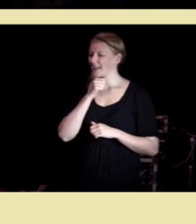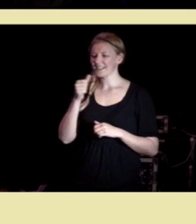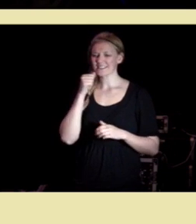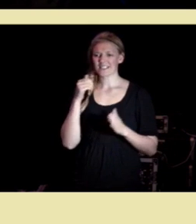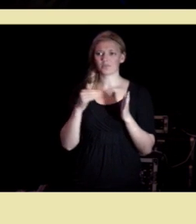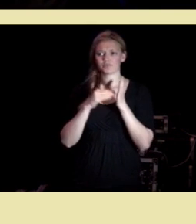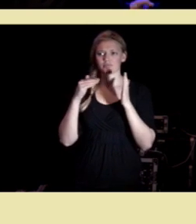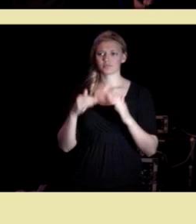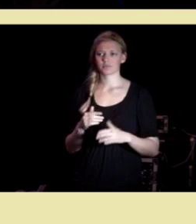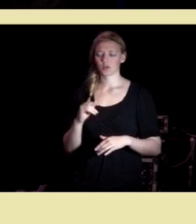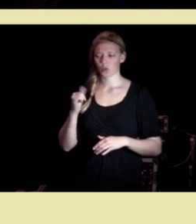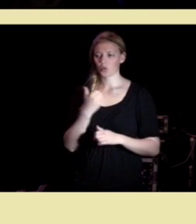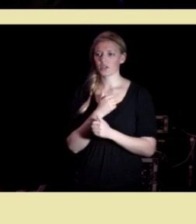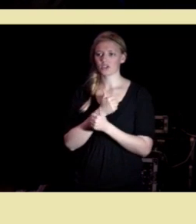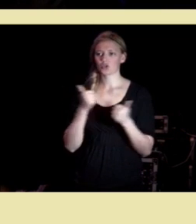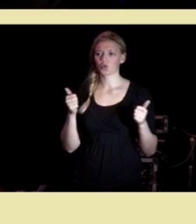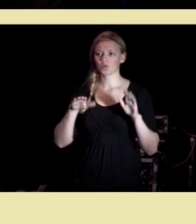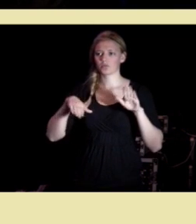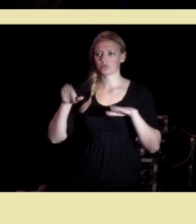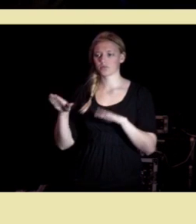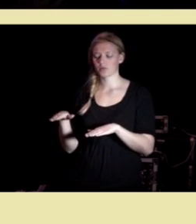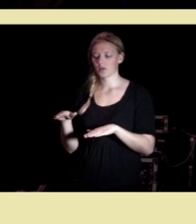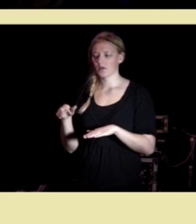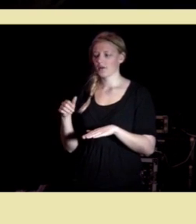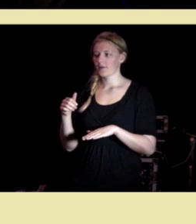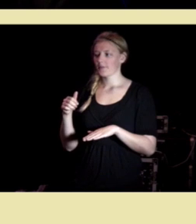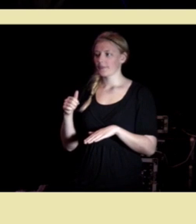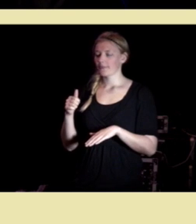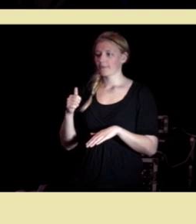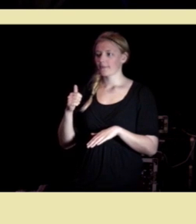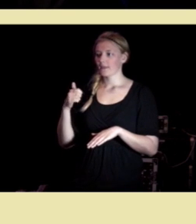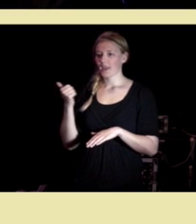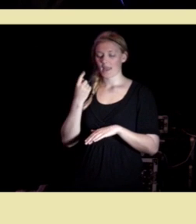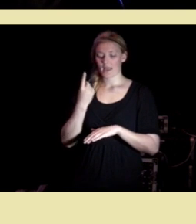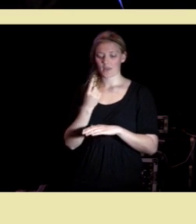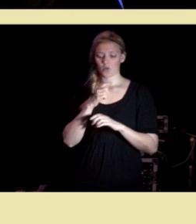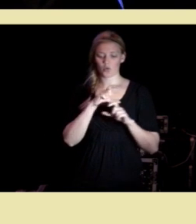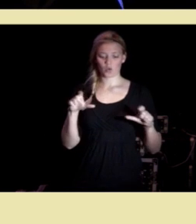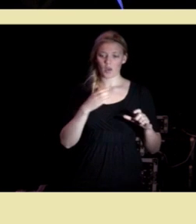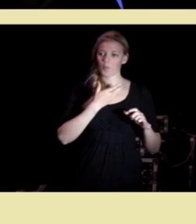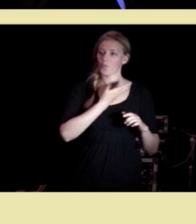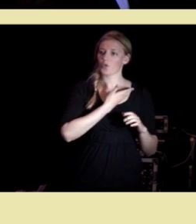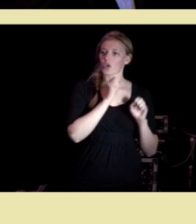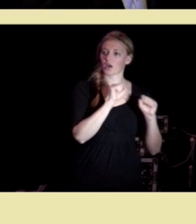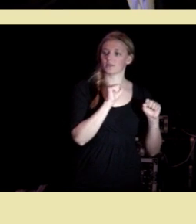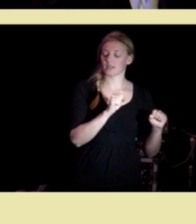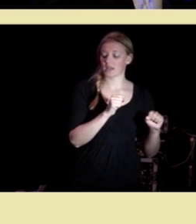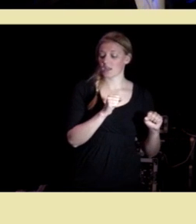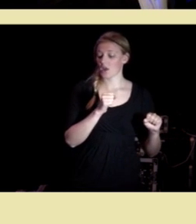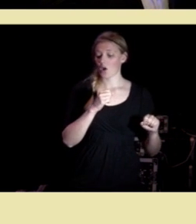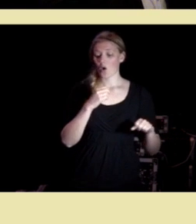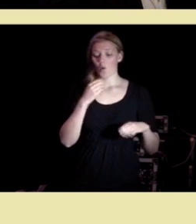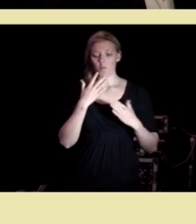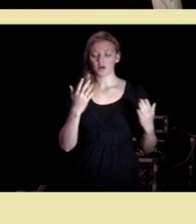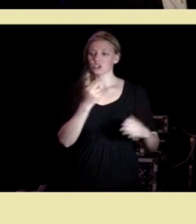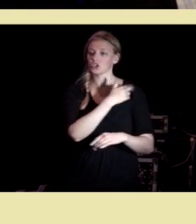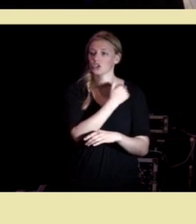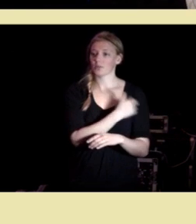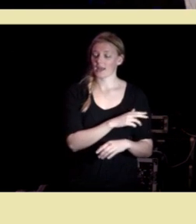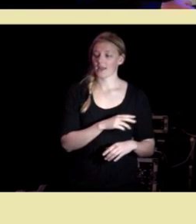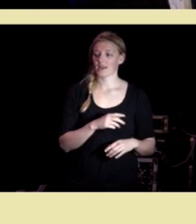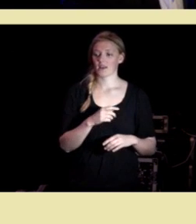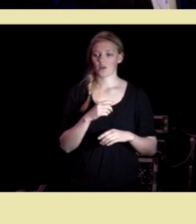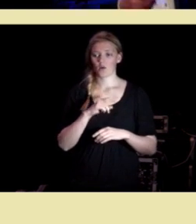Ekstrem flaskehals, det er en så stor variasjon i, her har vi stor legekapasitet en uke, og her har vi plutselig og masse sykepleiere. Så